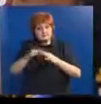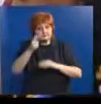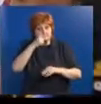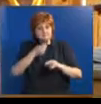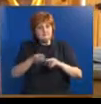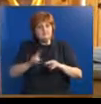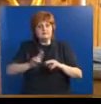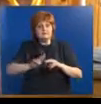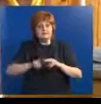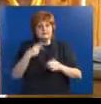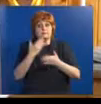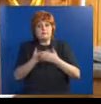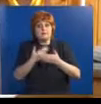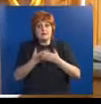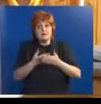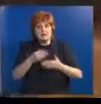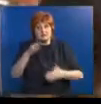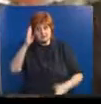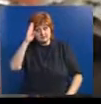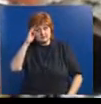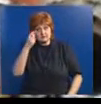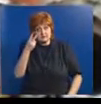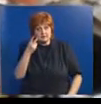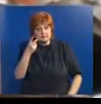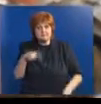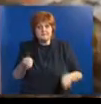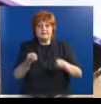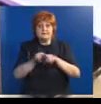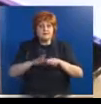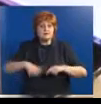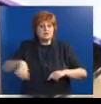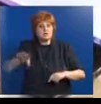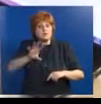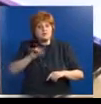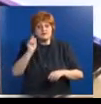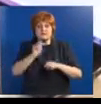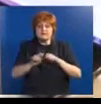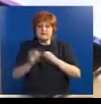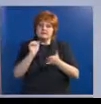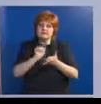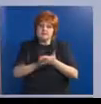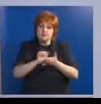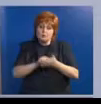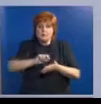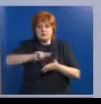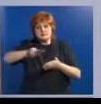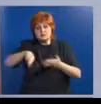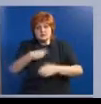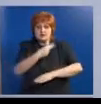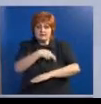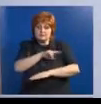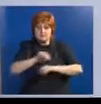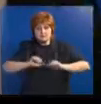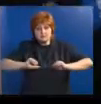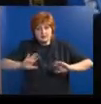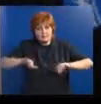этой квадросерии представляют Дмитрий Куцыконь и Николай Марков. У них, так же как у всех спортсменов, проверили документы, справки о прохождении медкомиссии,